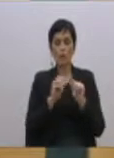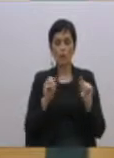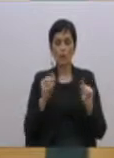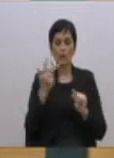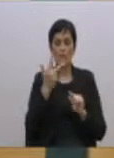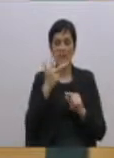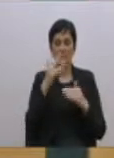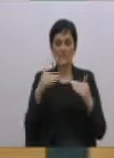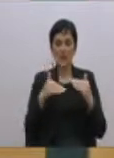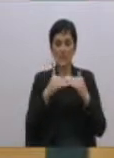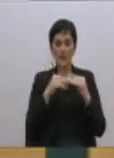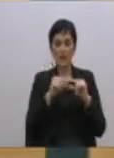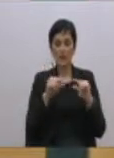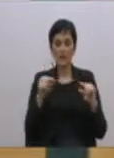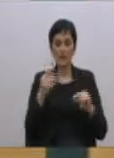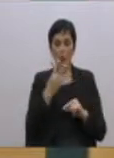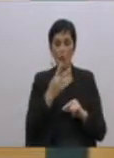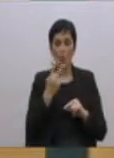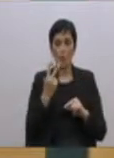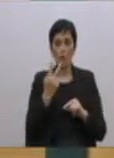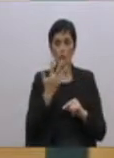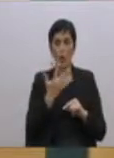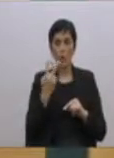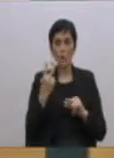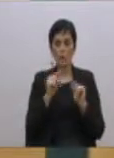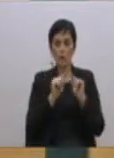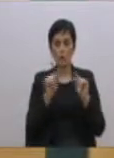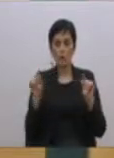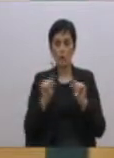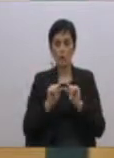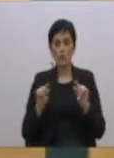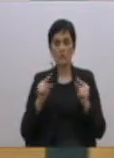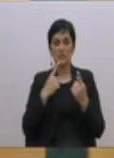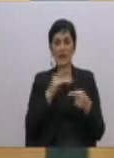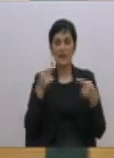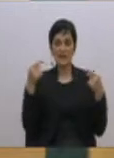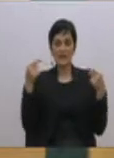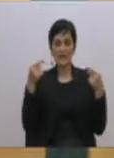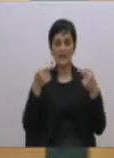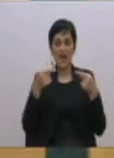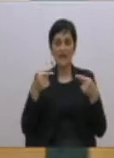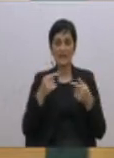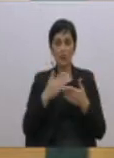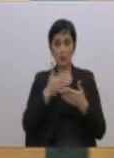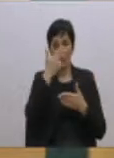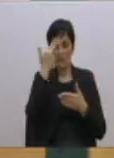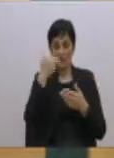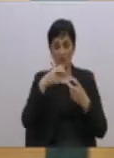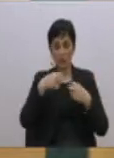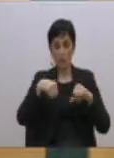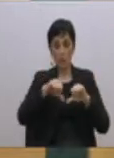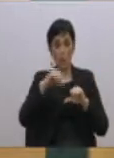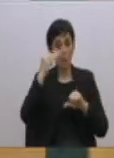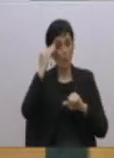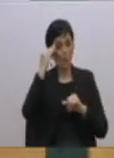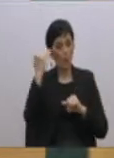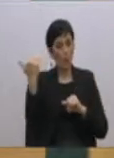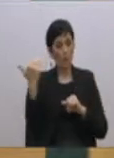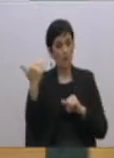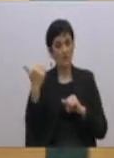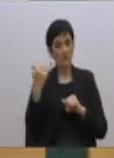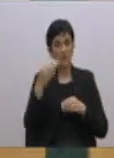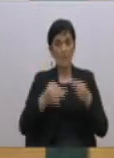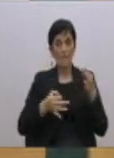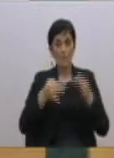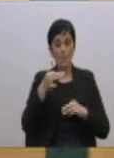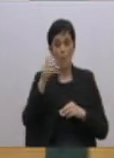punktis te ormazdameore punkte ormazdametmete punktepsi saubari iqo Venecijis komisijis mosazrebit